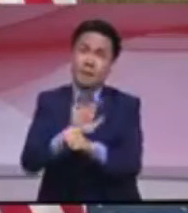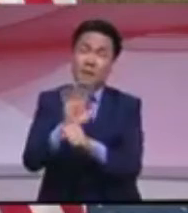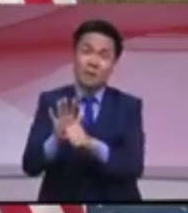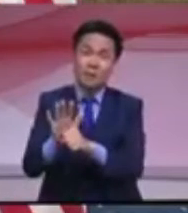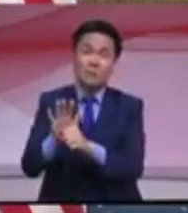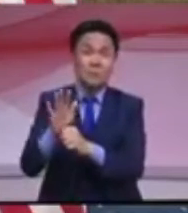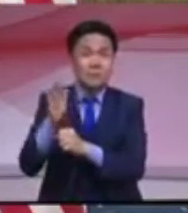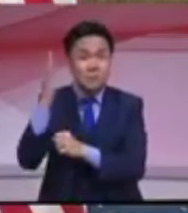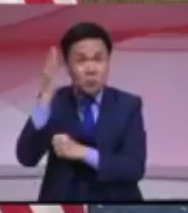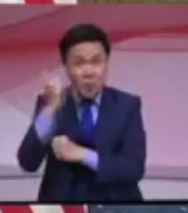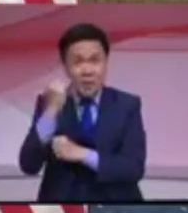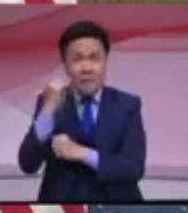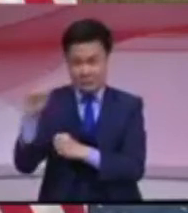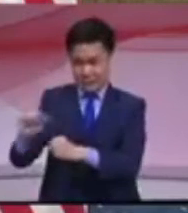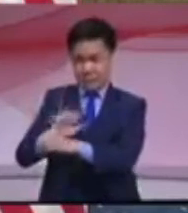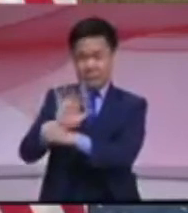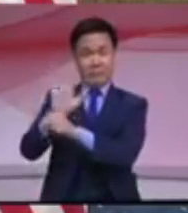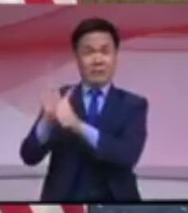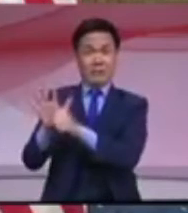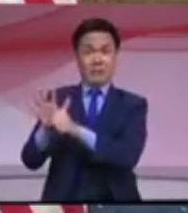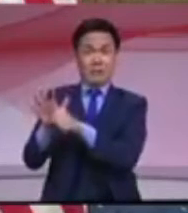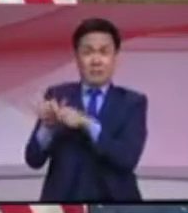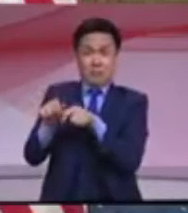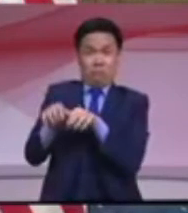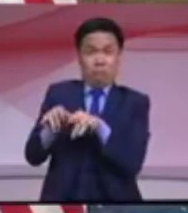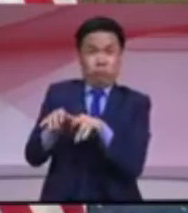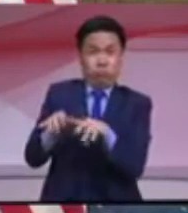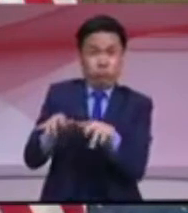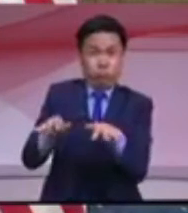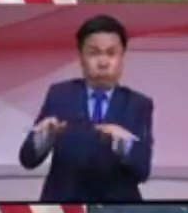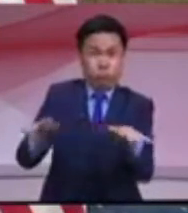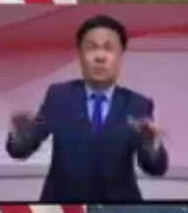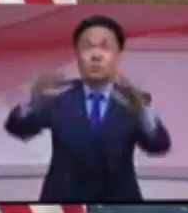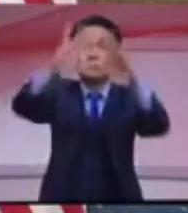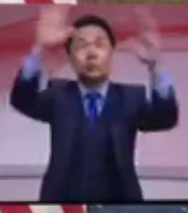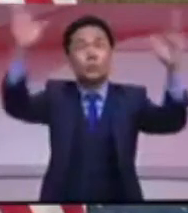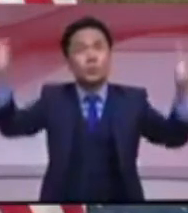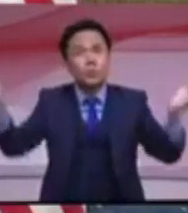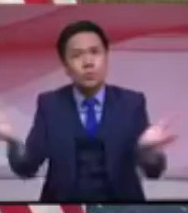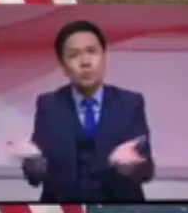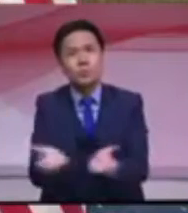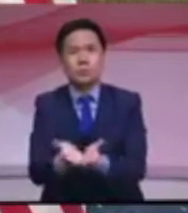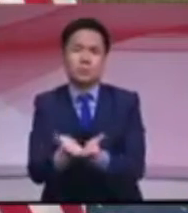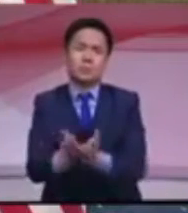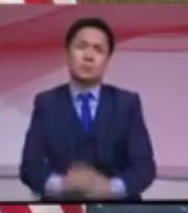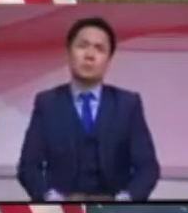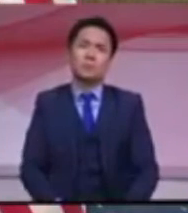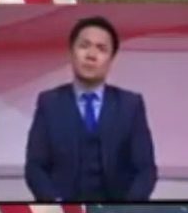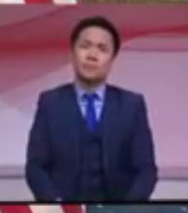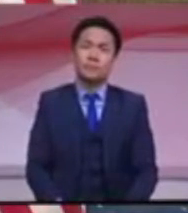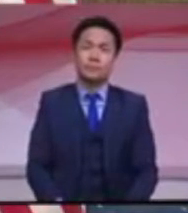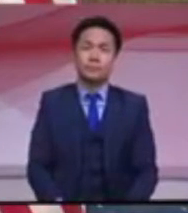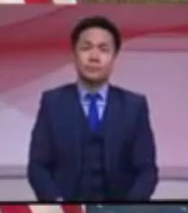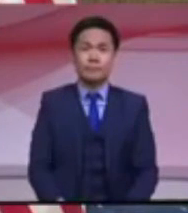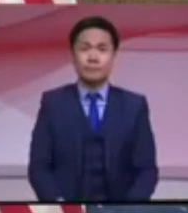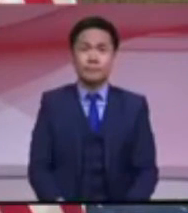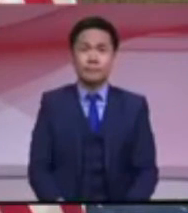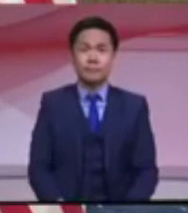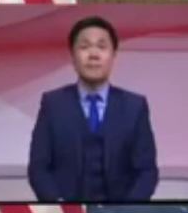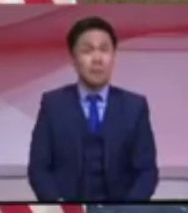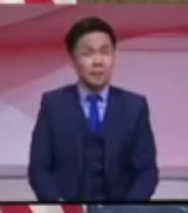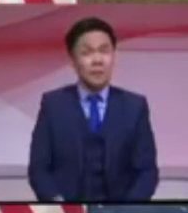kira beres ini masih menular secara aktif di seluruh dunia Ya udah melihat kepada